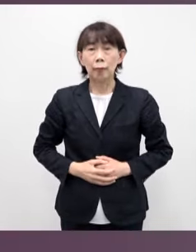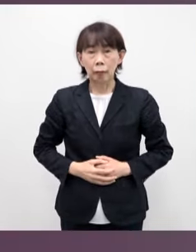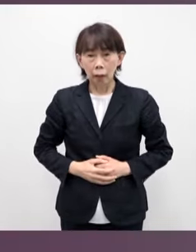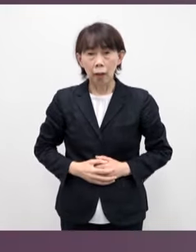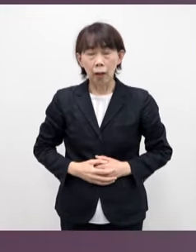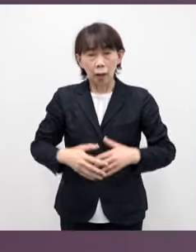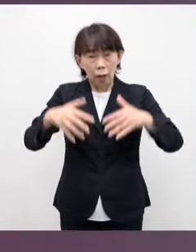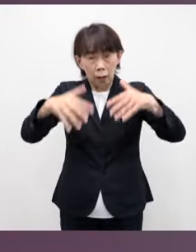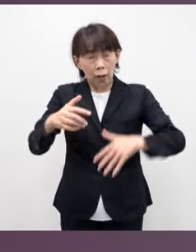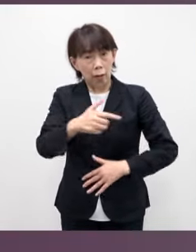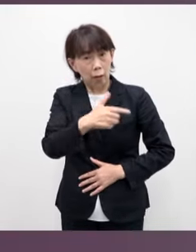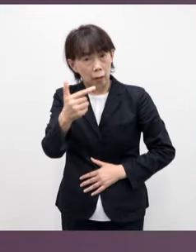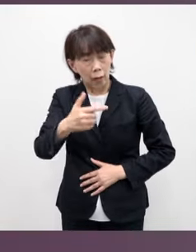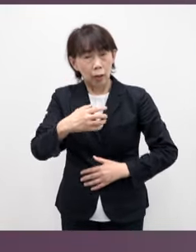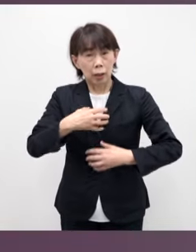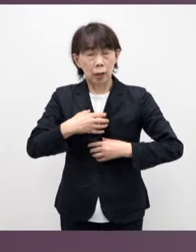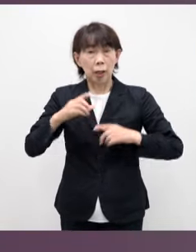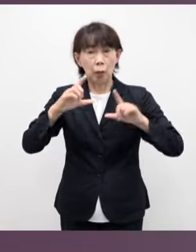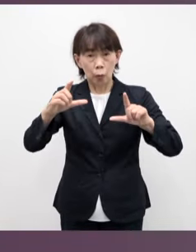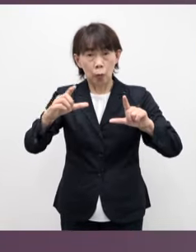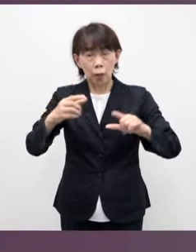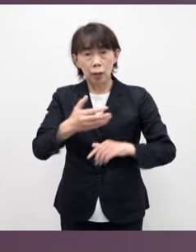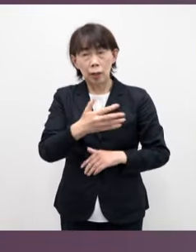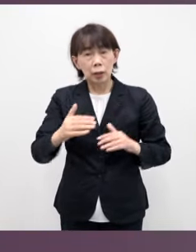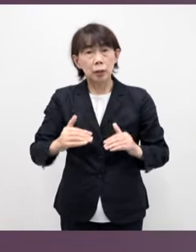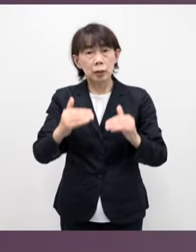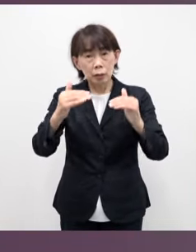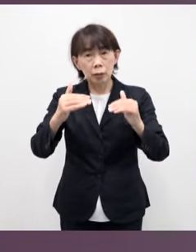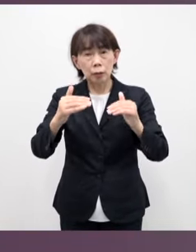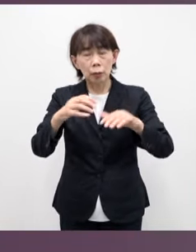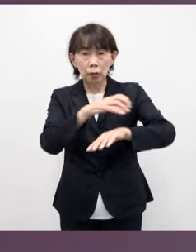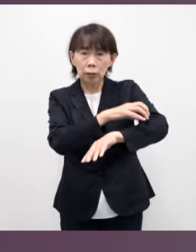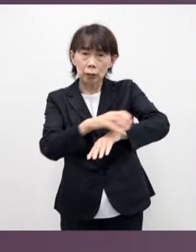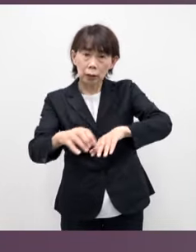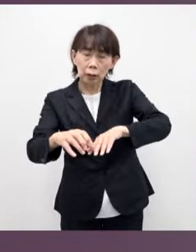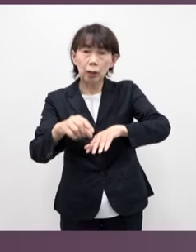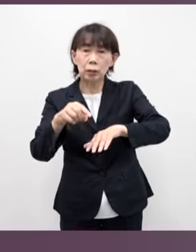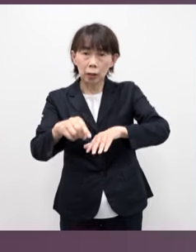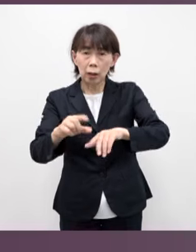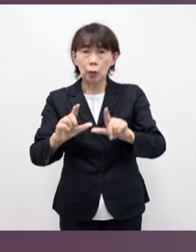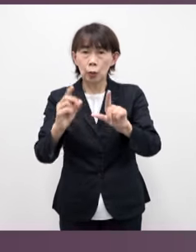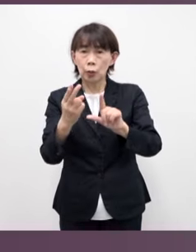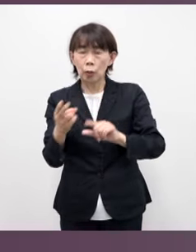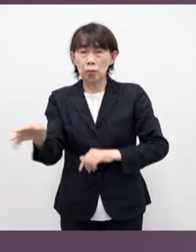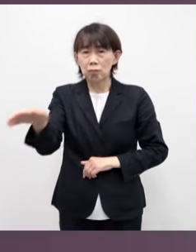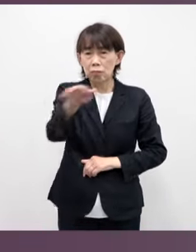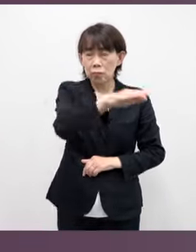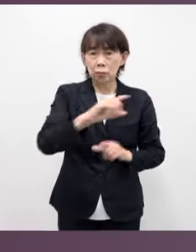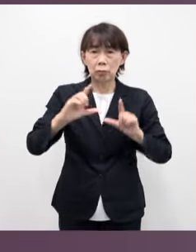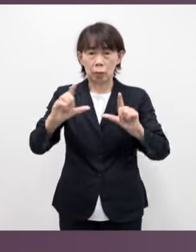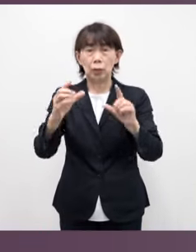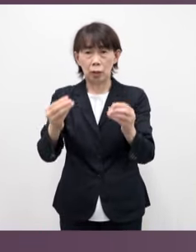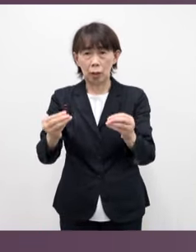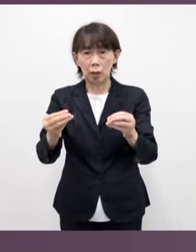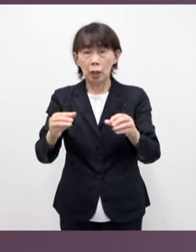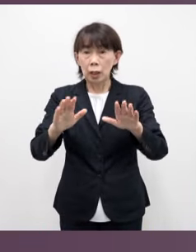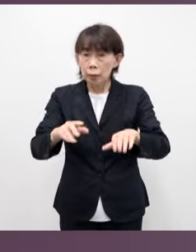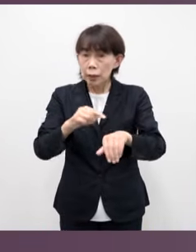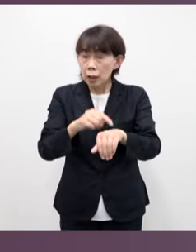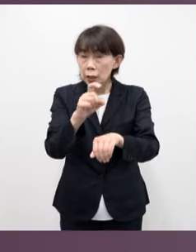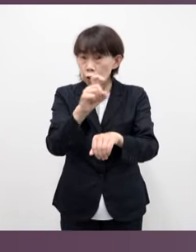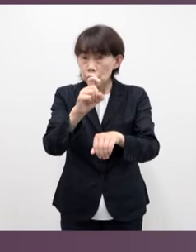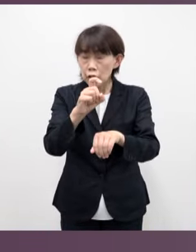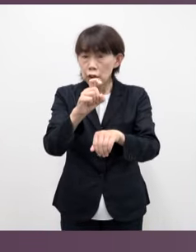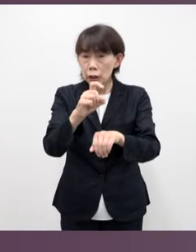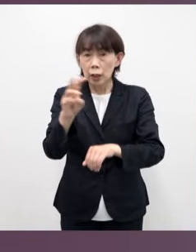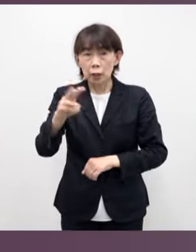すでに大雨警報神水以外同車災害などにつきましてですね東京都全域に発表されております十時現在でえ区部に